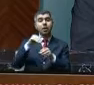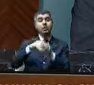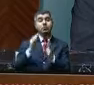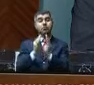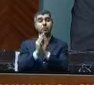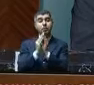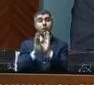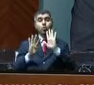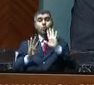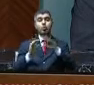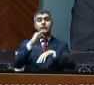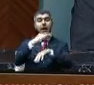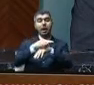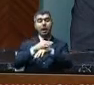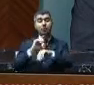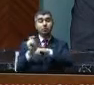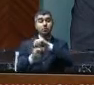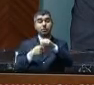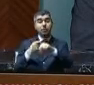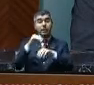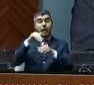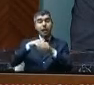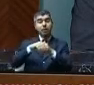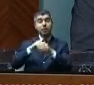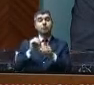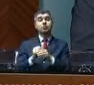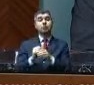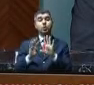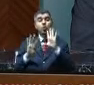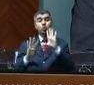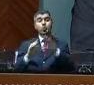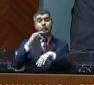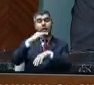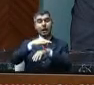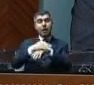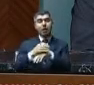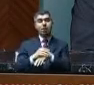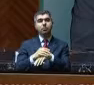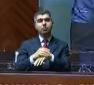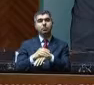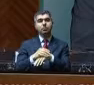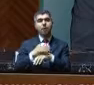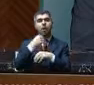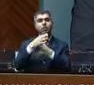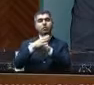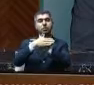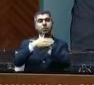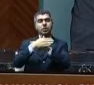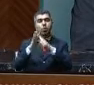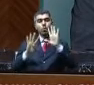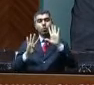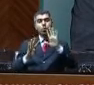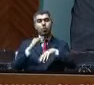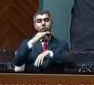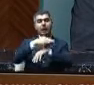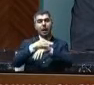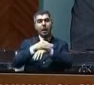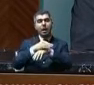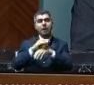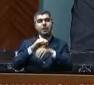9 دقائق، الفريق الحراكي 7 دقائق، فريق التجمع الوطني الأحرار 6 دقائق، فريق الاتحاد